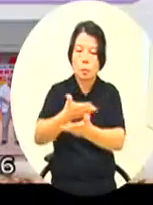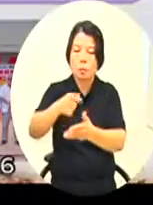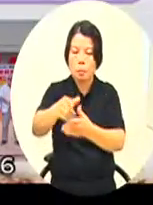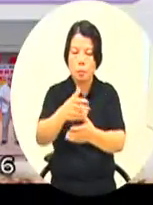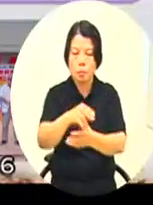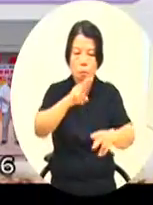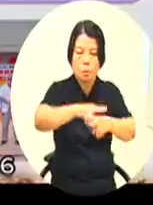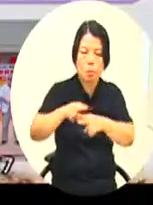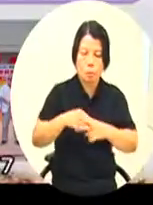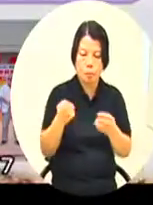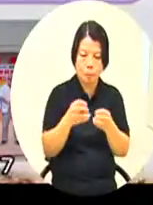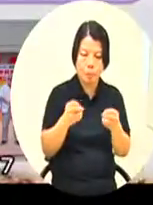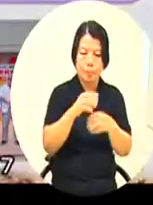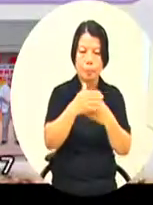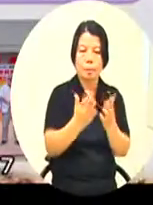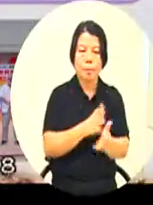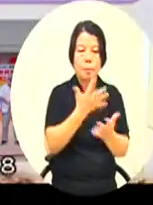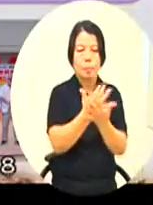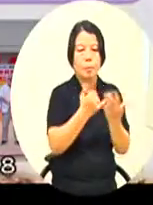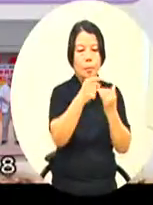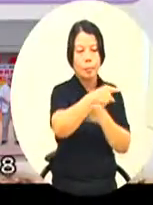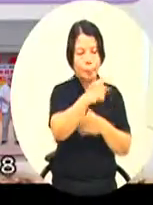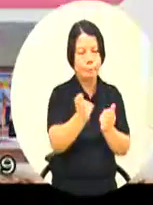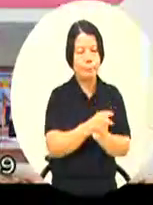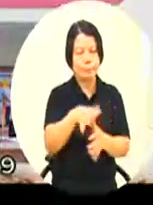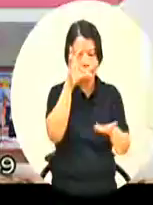是学生们也是获益良多。